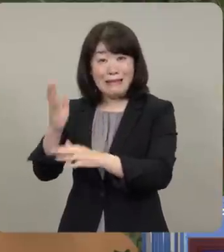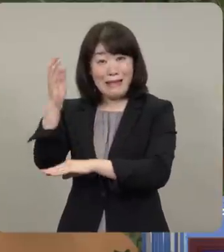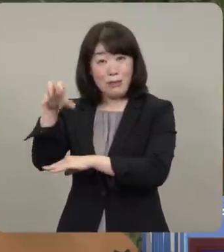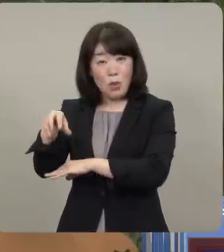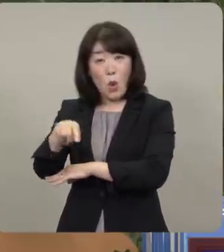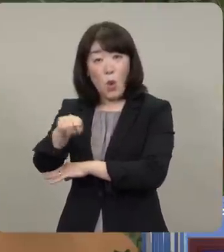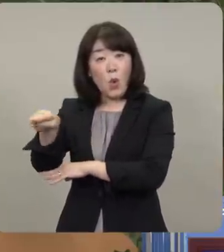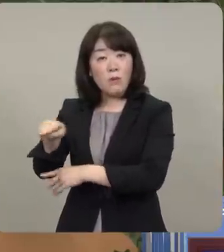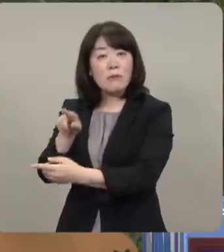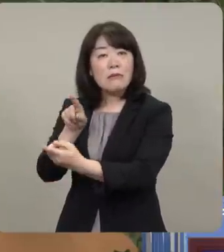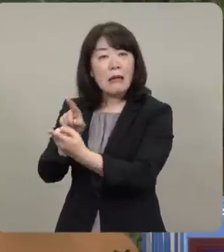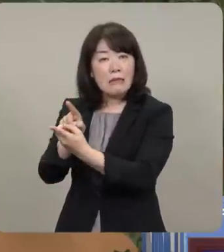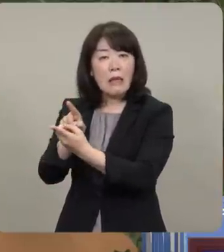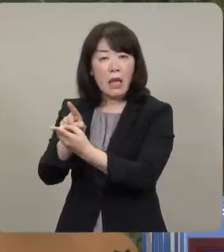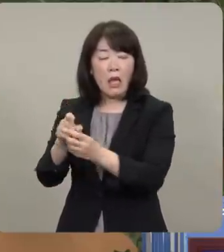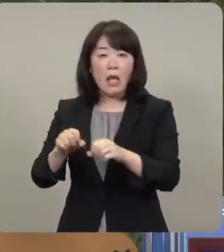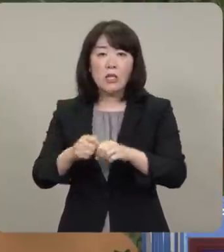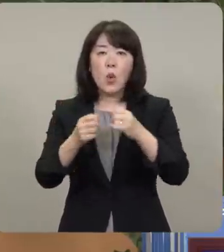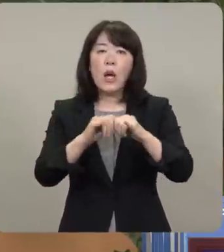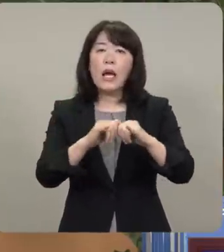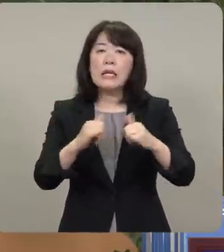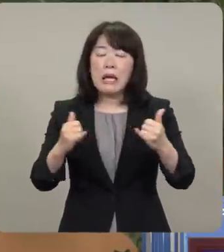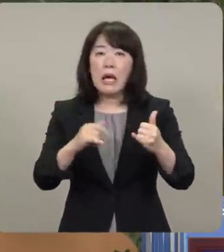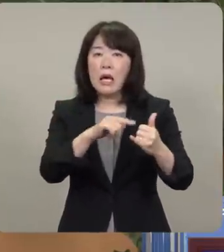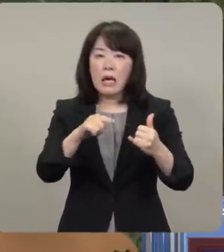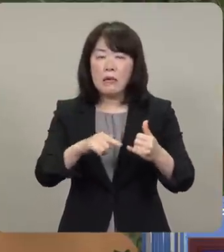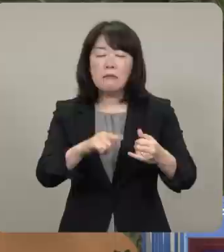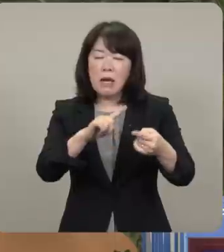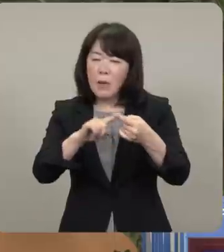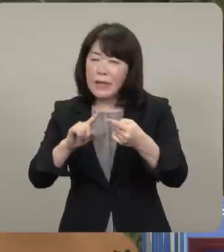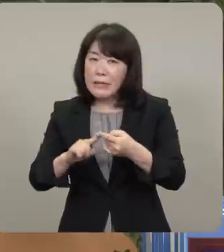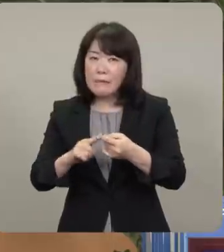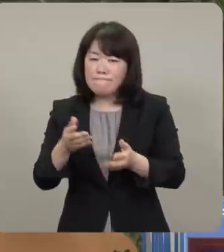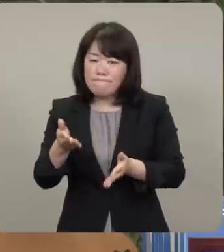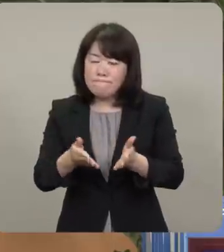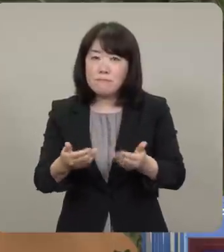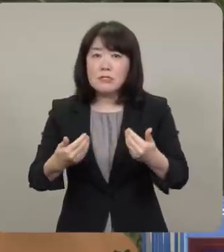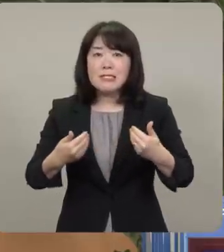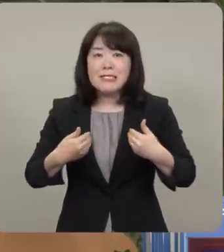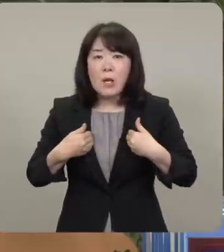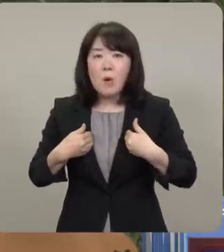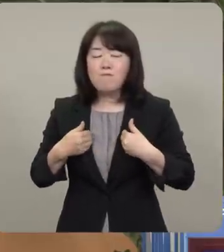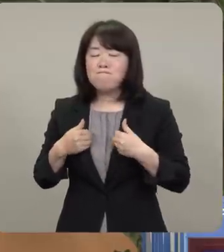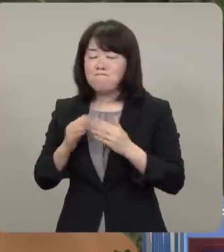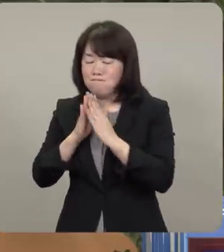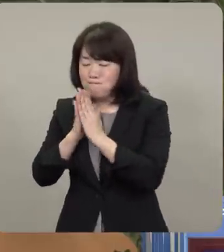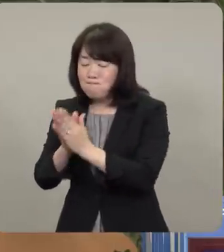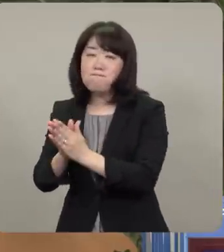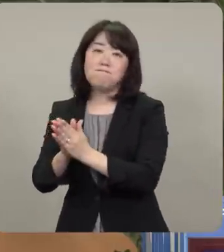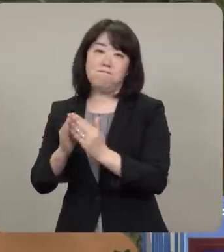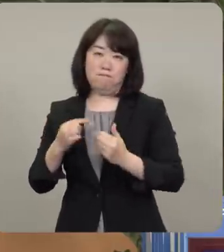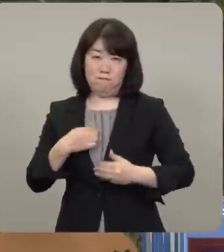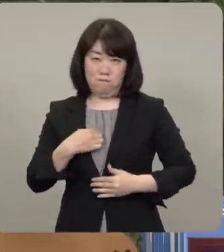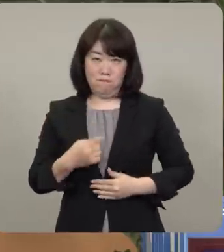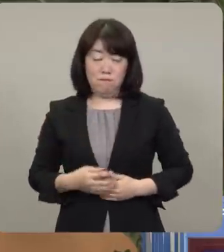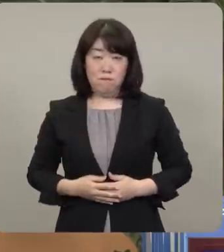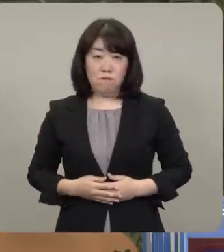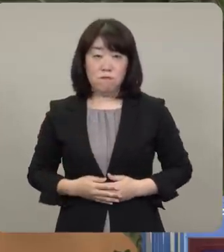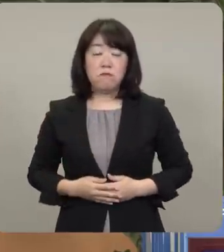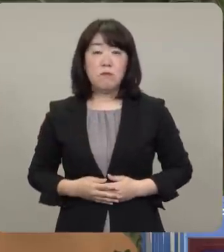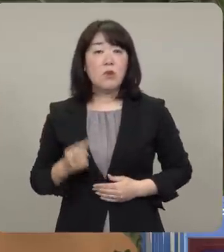特性に応じた合理的配慮についてお願いをいたしました聴覚に